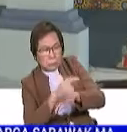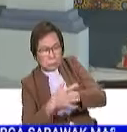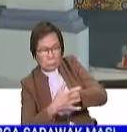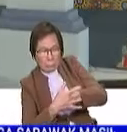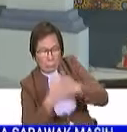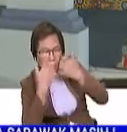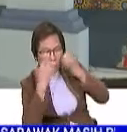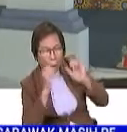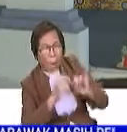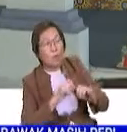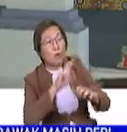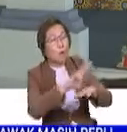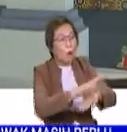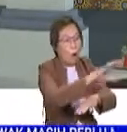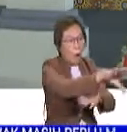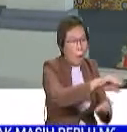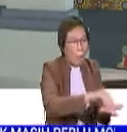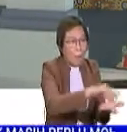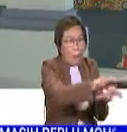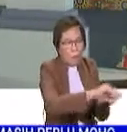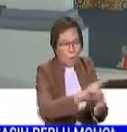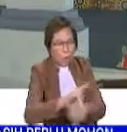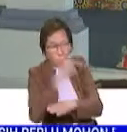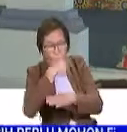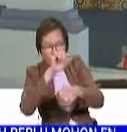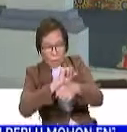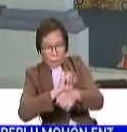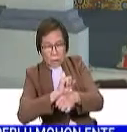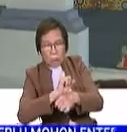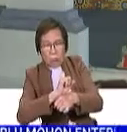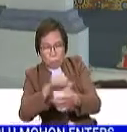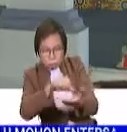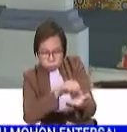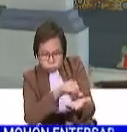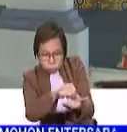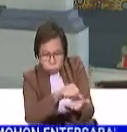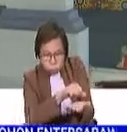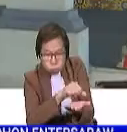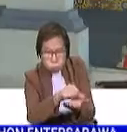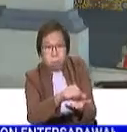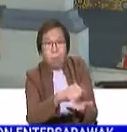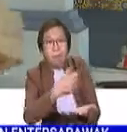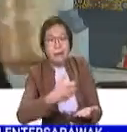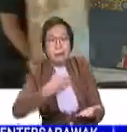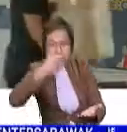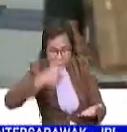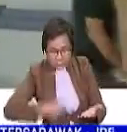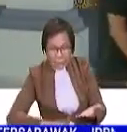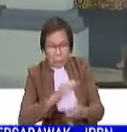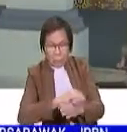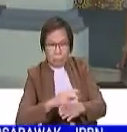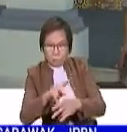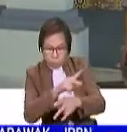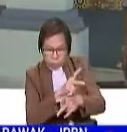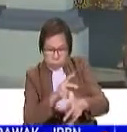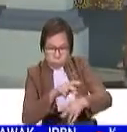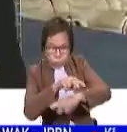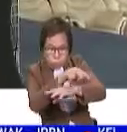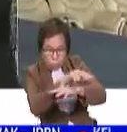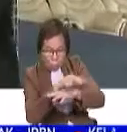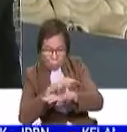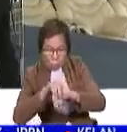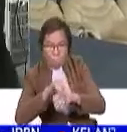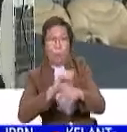di dalam memudahkan kerja-kerja screening dan juga pengawasan penularan COVID-19